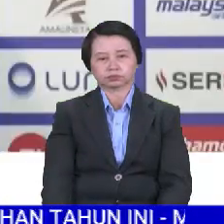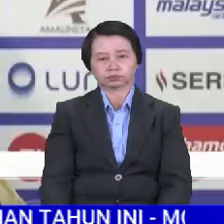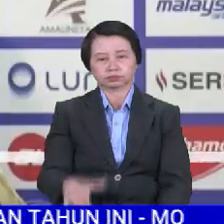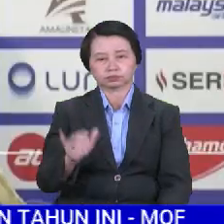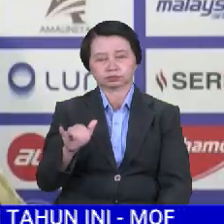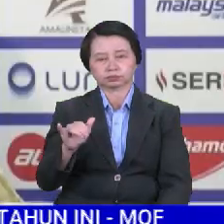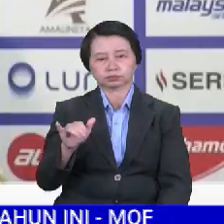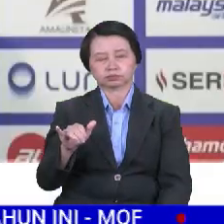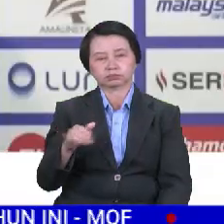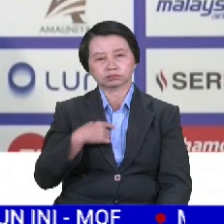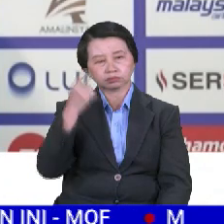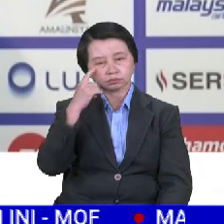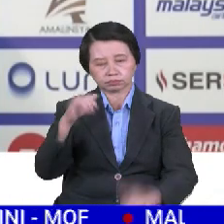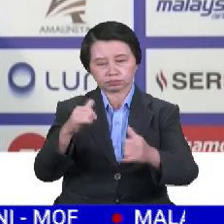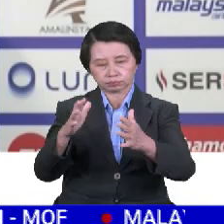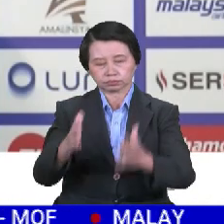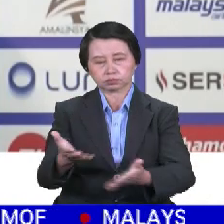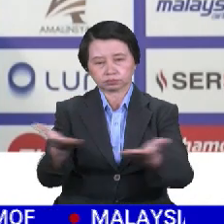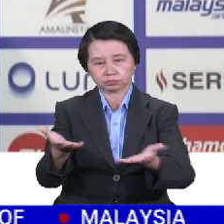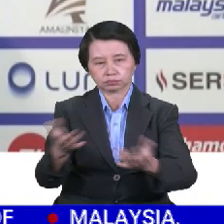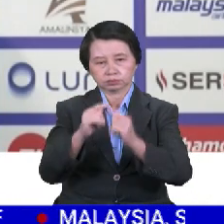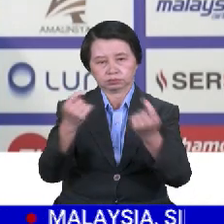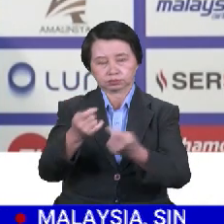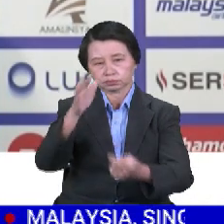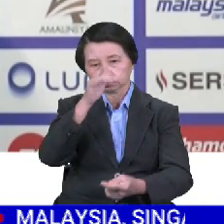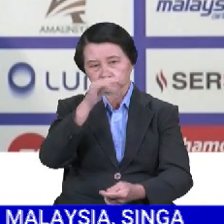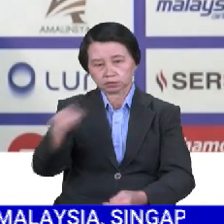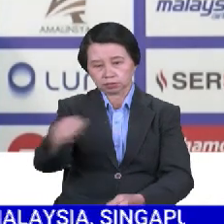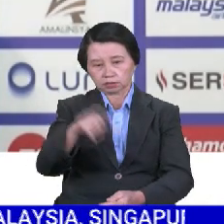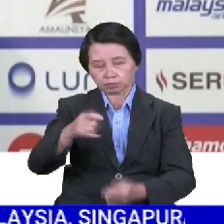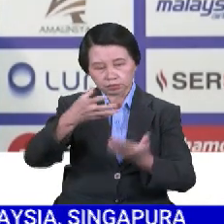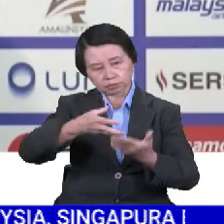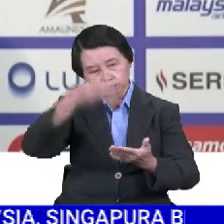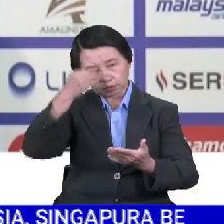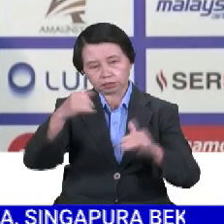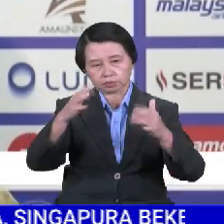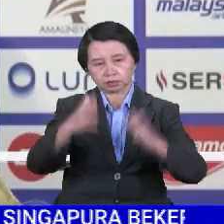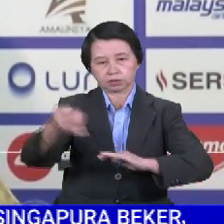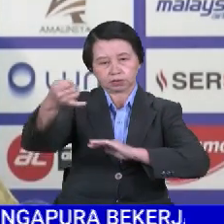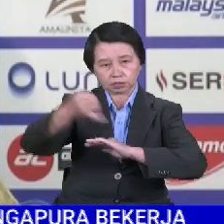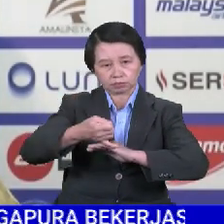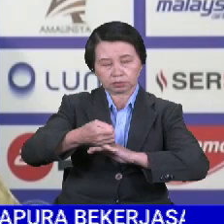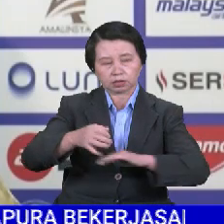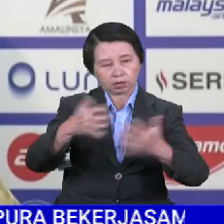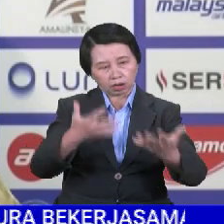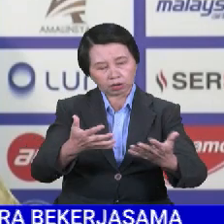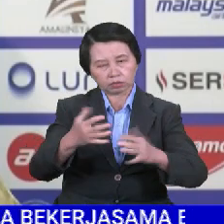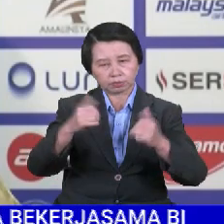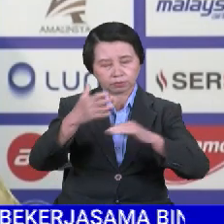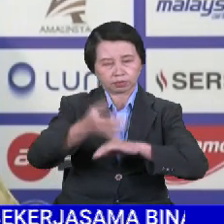think macam pemain-pemain lokal yang ada dalam skuad Melaka, macam diorang kena belajar lah daripada pemain import. Macam mana